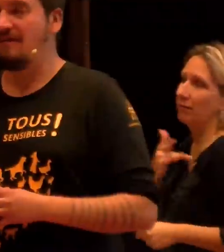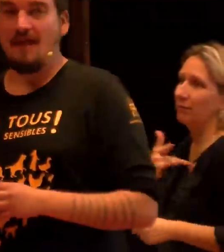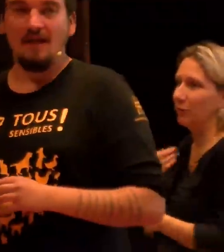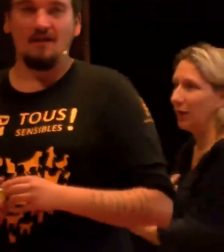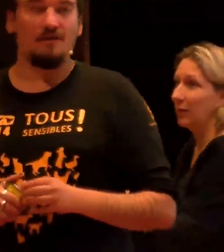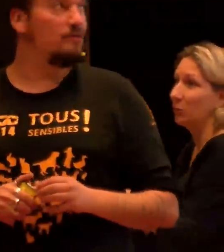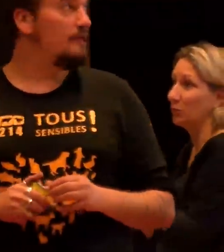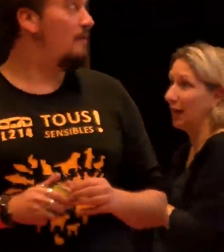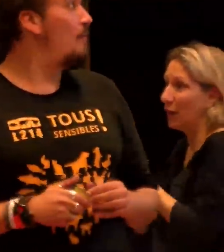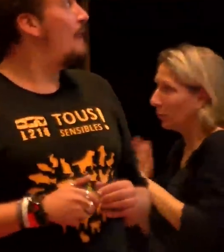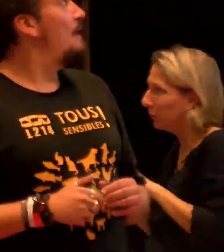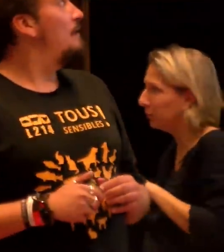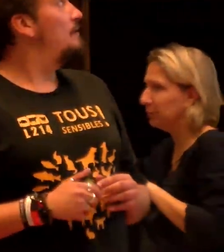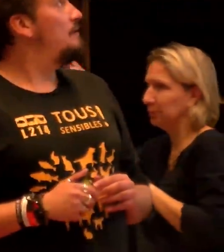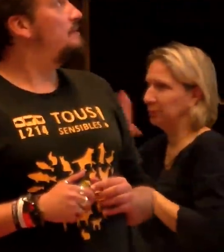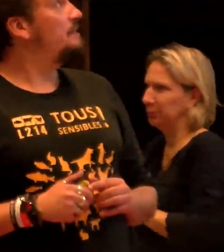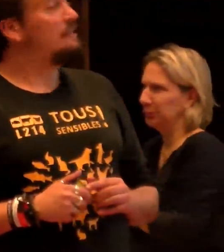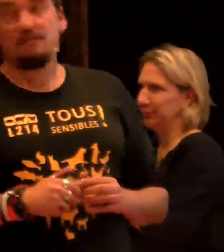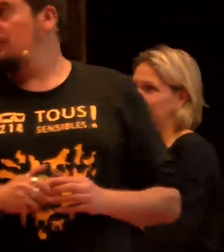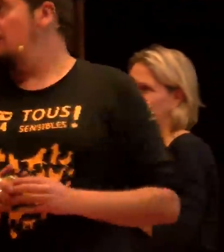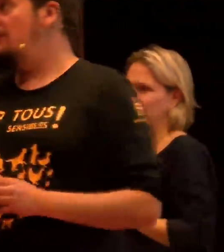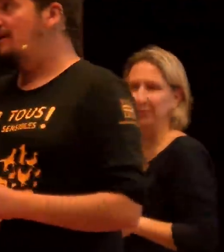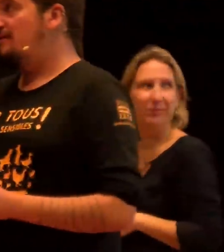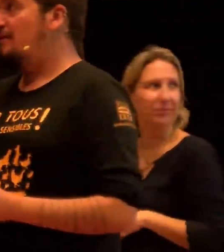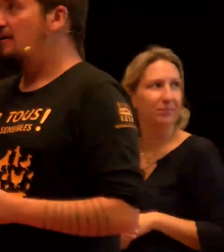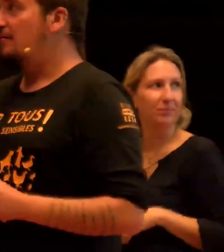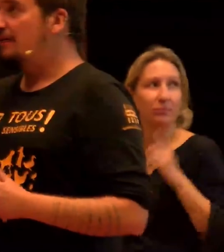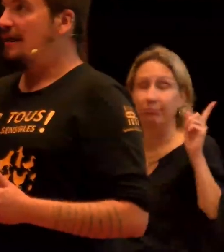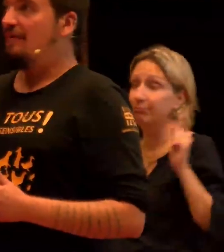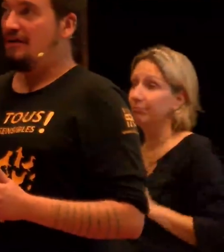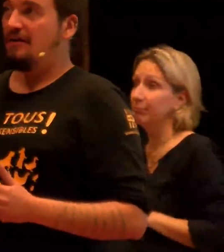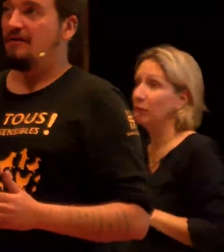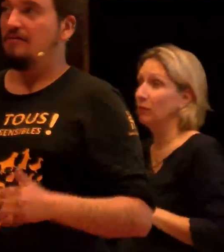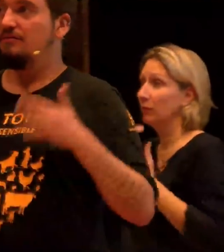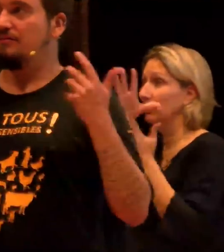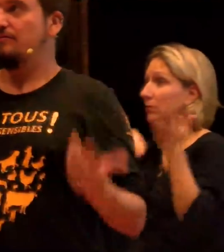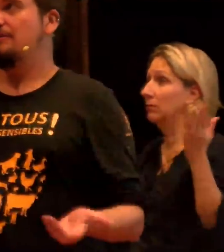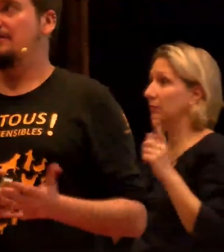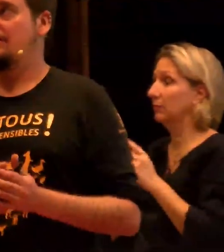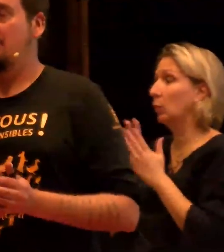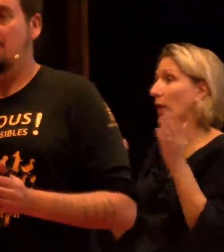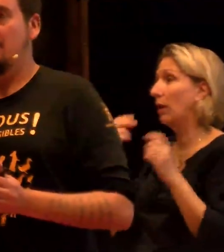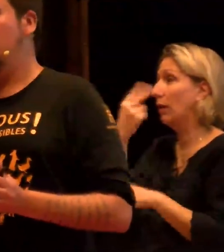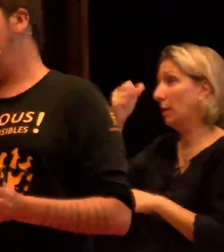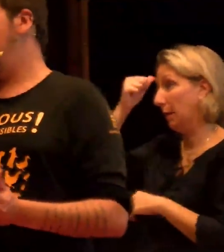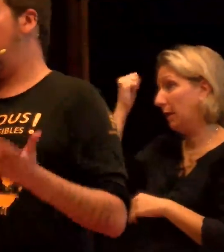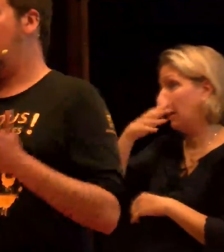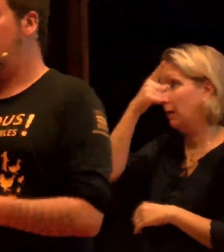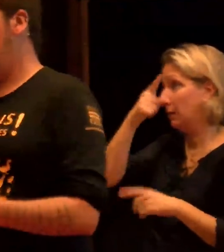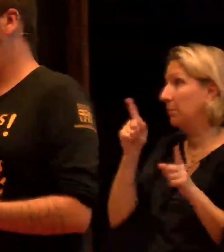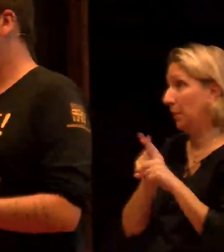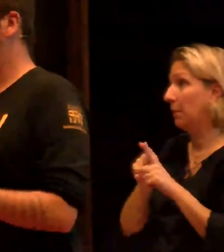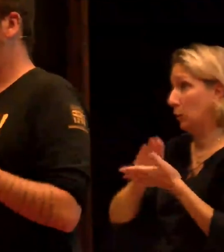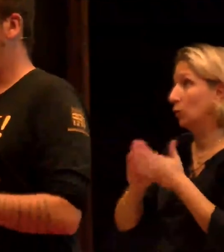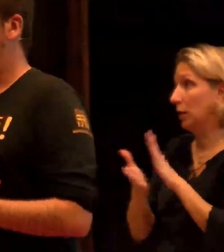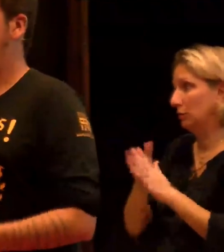spécialités locales. C'est quelque chose qui se base sur un modèle américain où des associations animalistes faisaient regarder